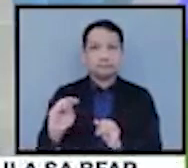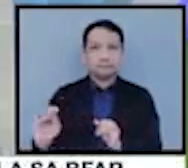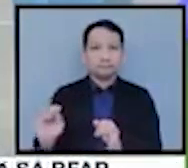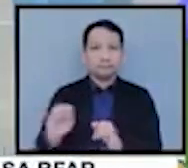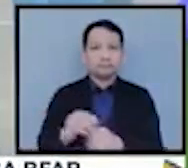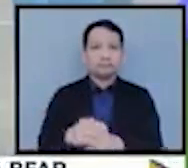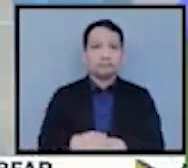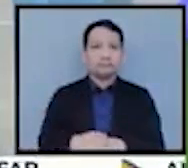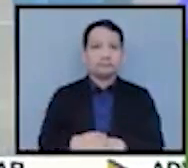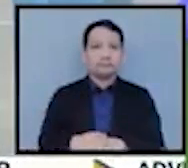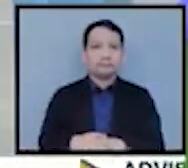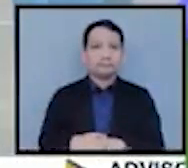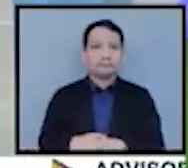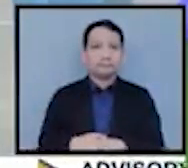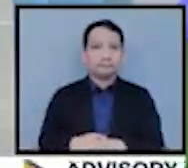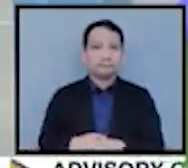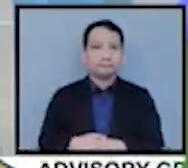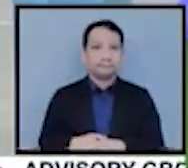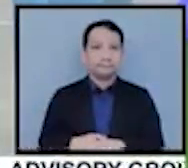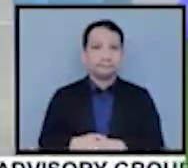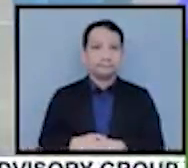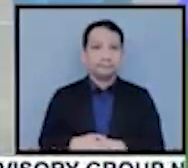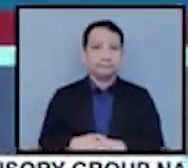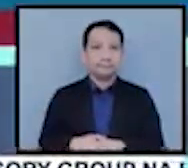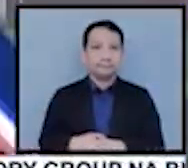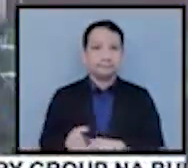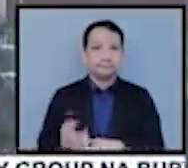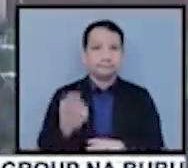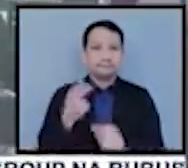Karen Velianda sa detalye. Rise and shine, Karen.